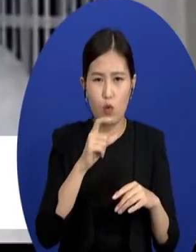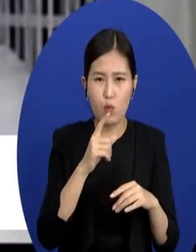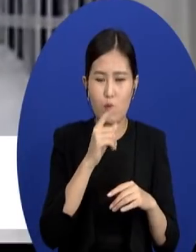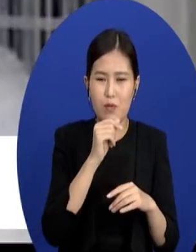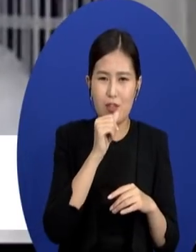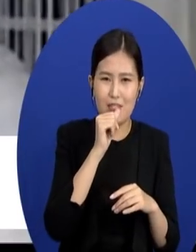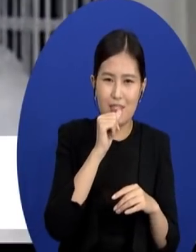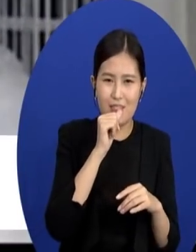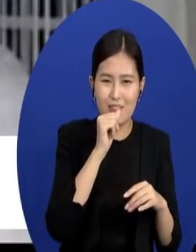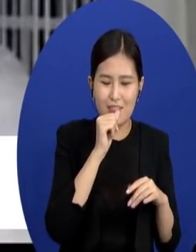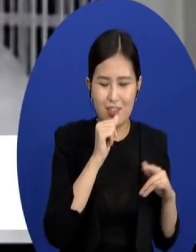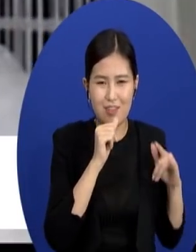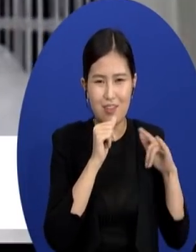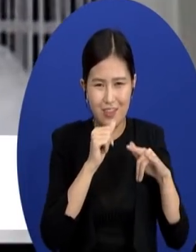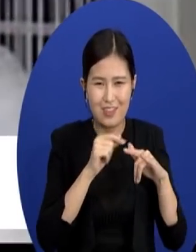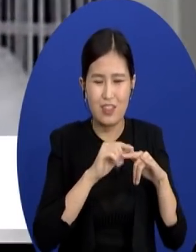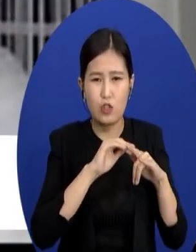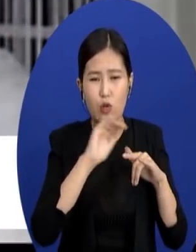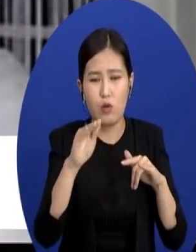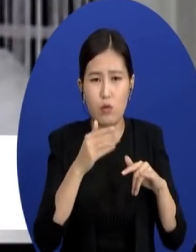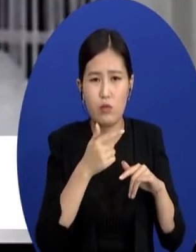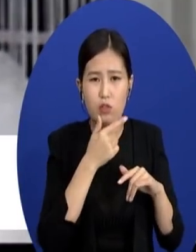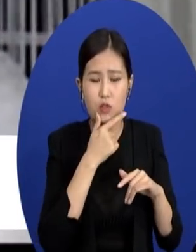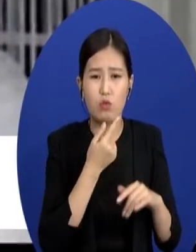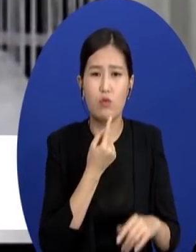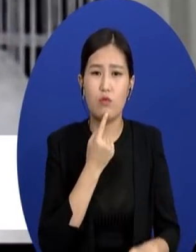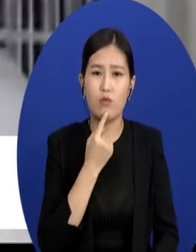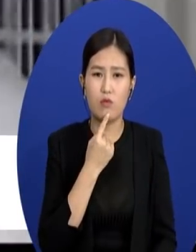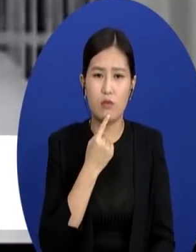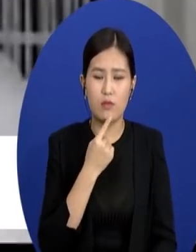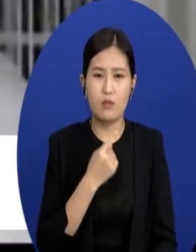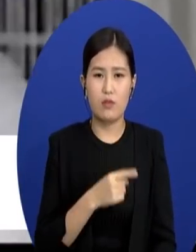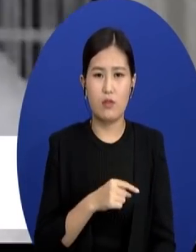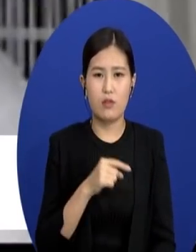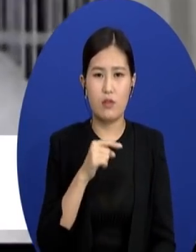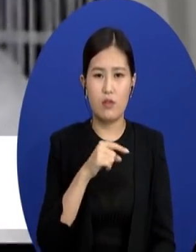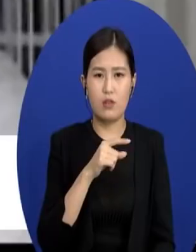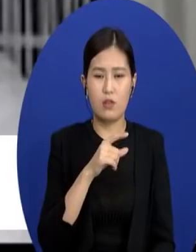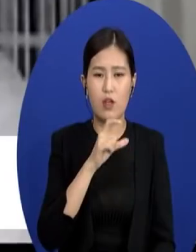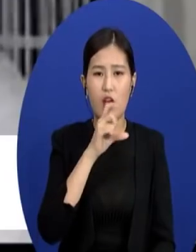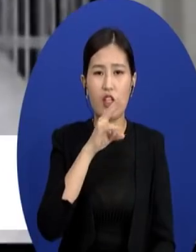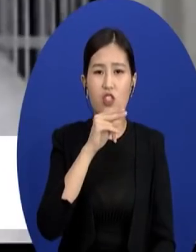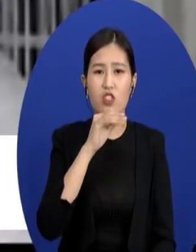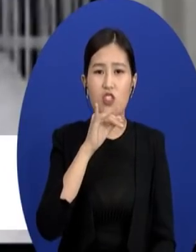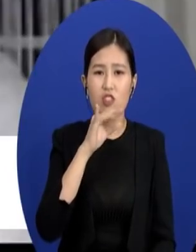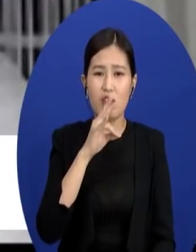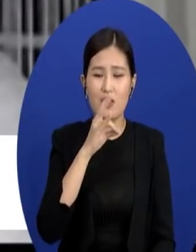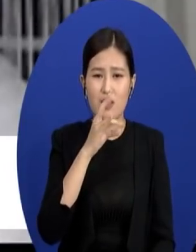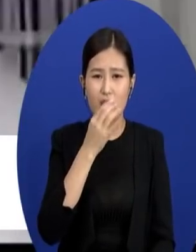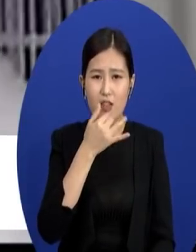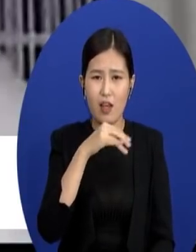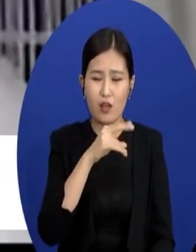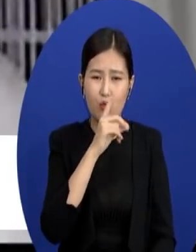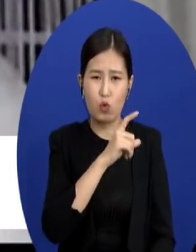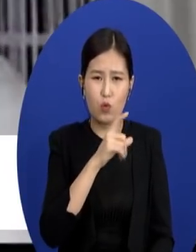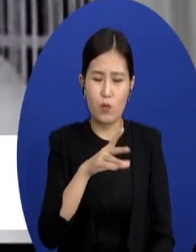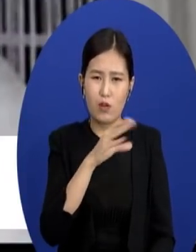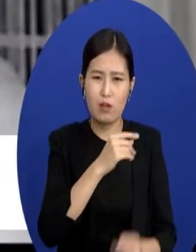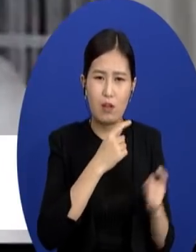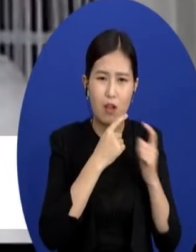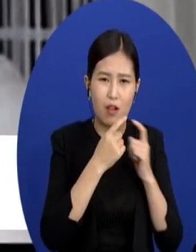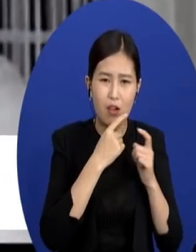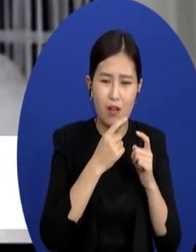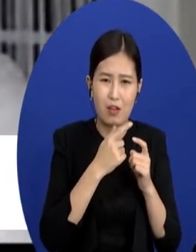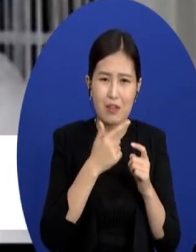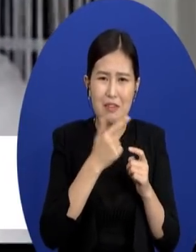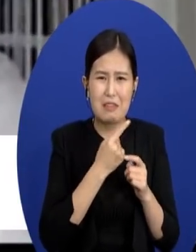очицсан хүнд хүмүүс байгаа юм байлээ. А тэгвэл тэр талаар би эрчингийн юу бэлэнд байгаа эрчингийн хүмүүстэй ярьсан. За яг тийм айхтар танагтай